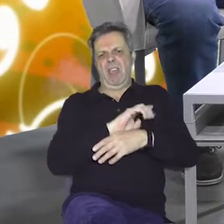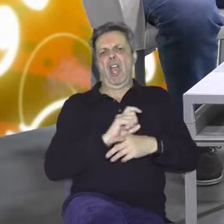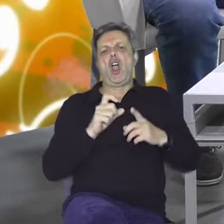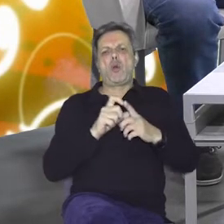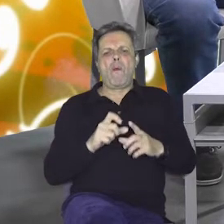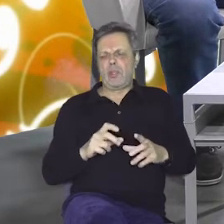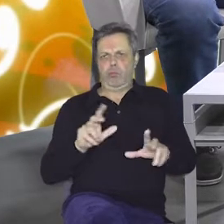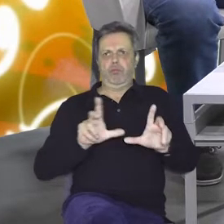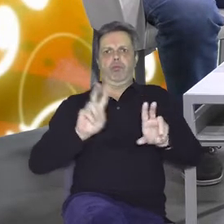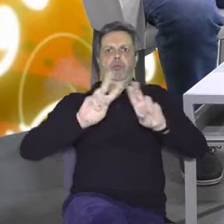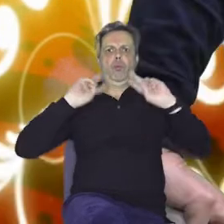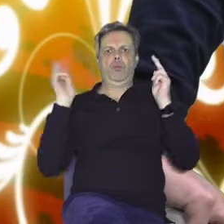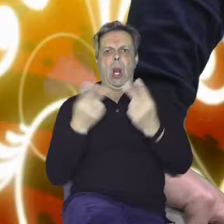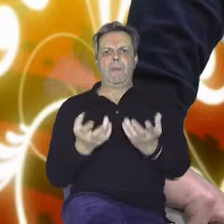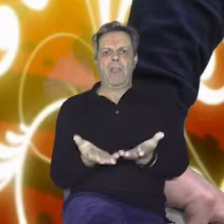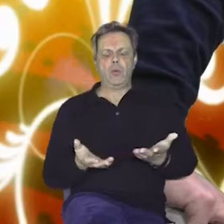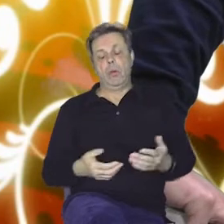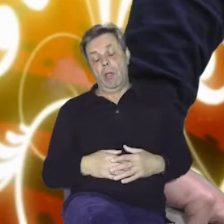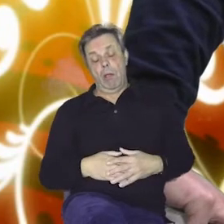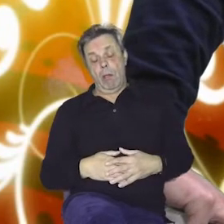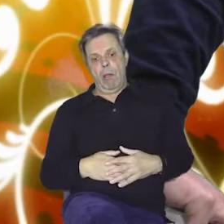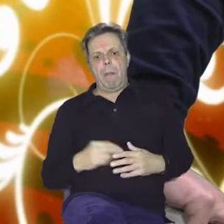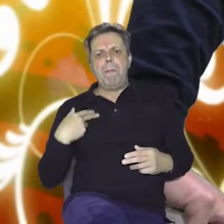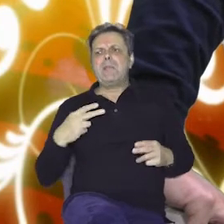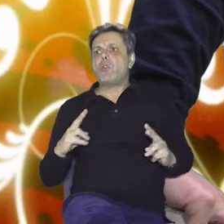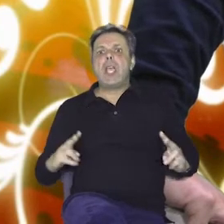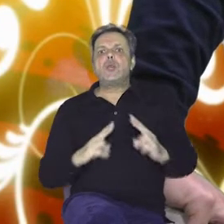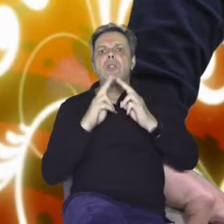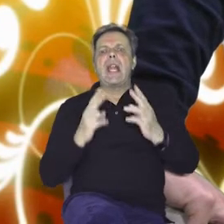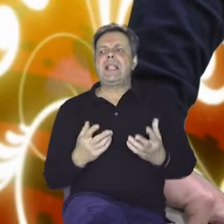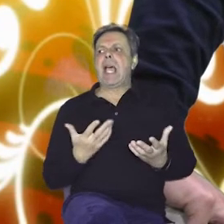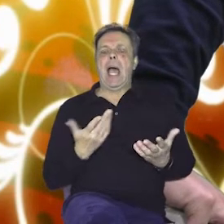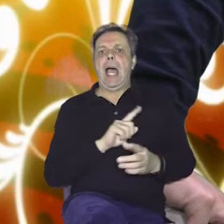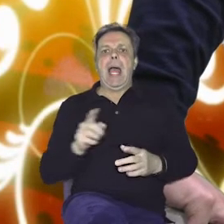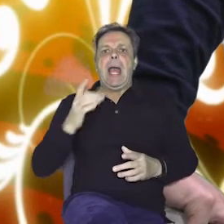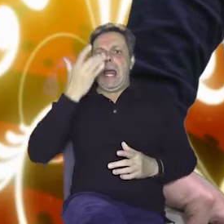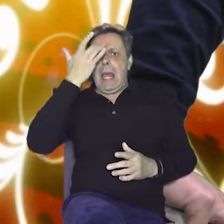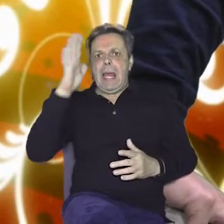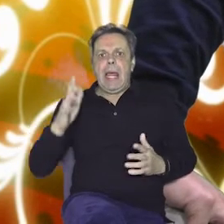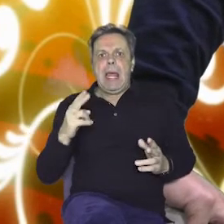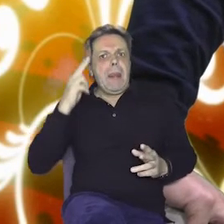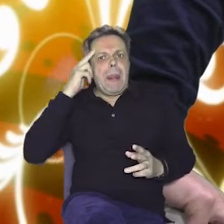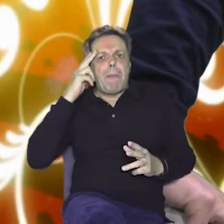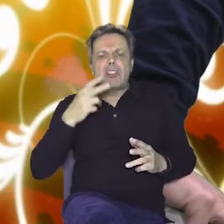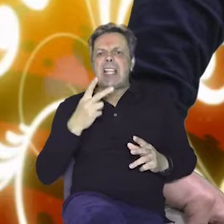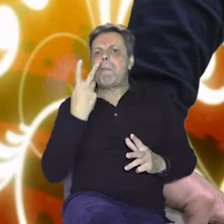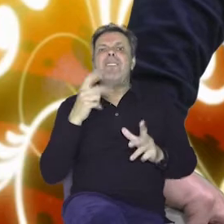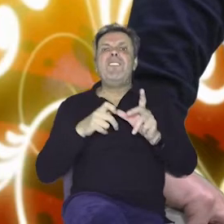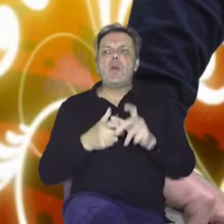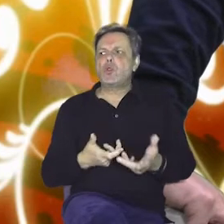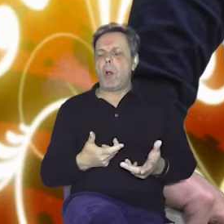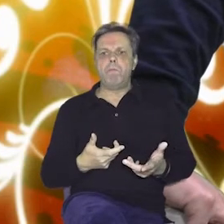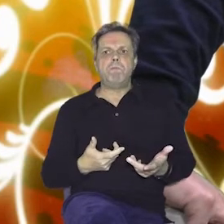svjetskih razmjera, susreli smo se sa nepoznatim virusom, sa virusom od kog